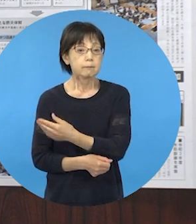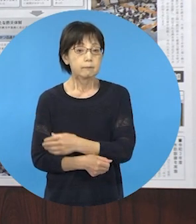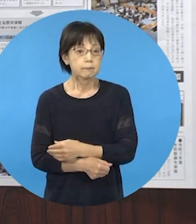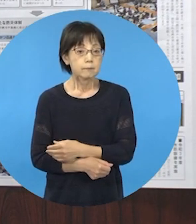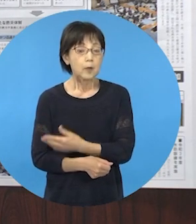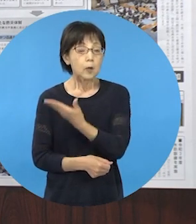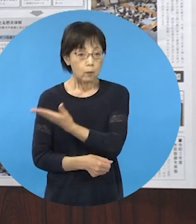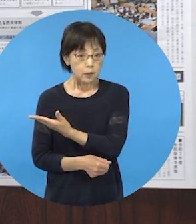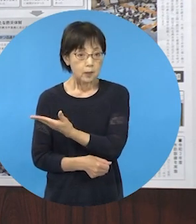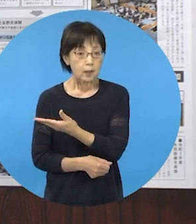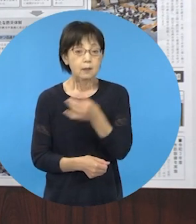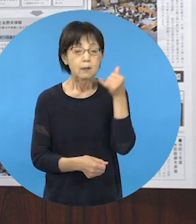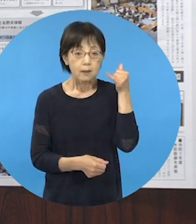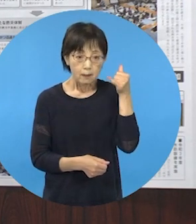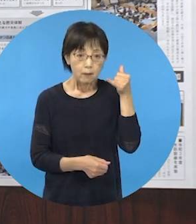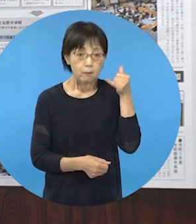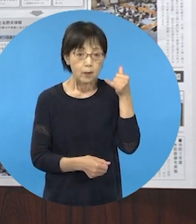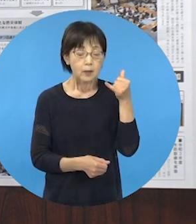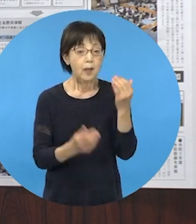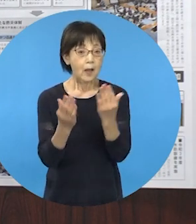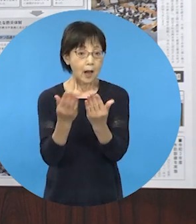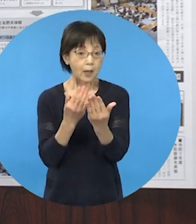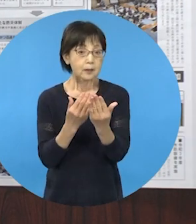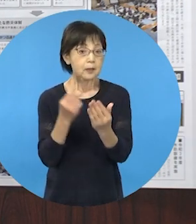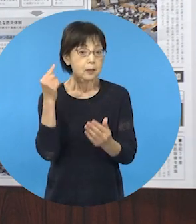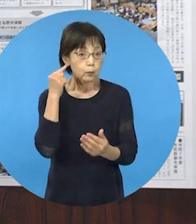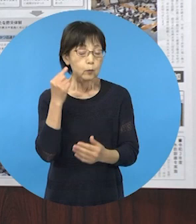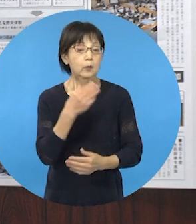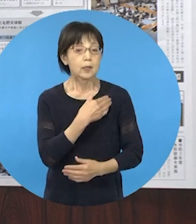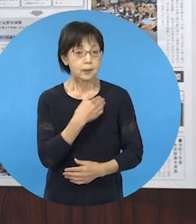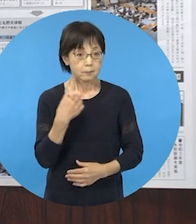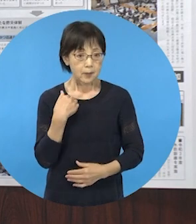0800-8000-606で聞くことができるので確認しておきましょう。